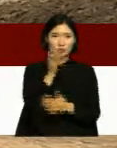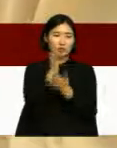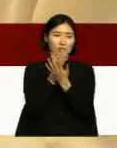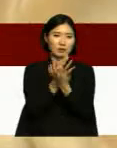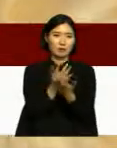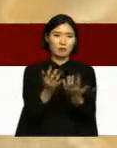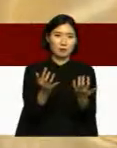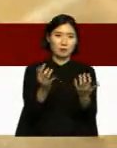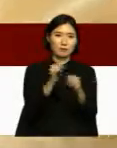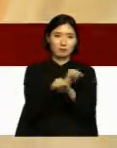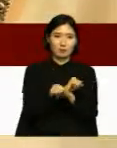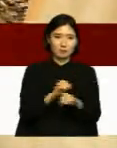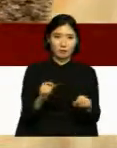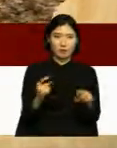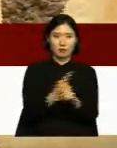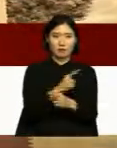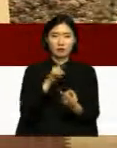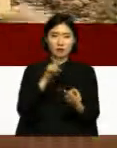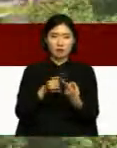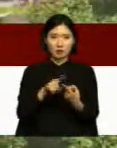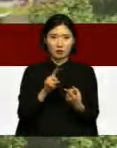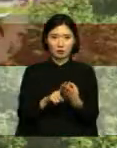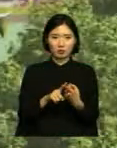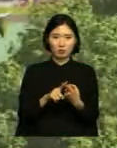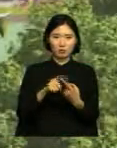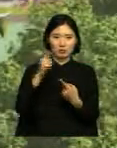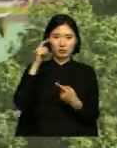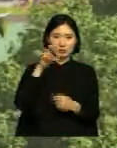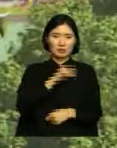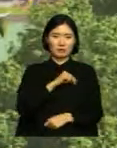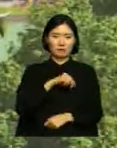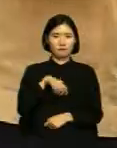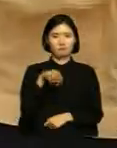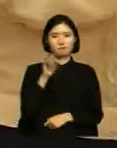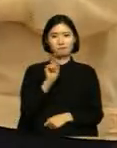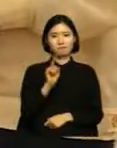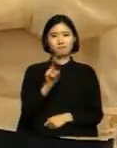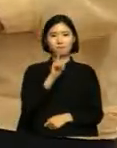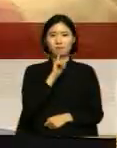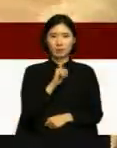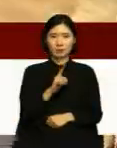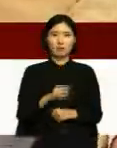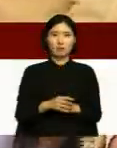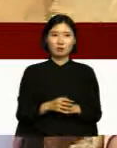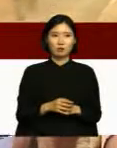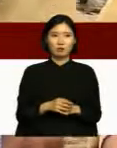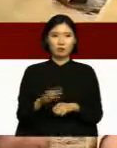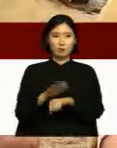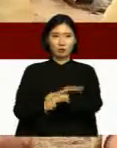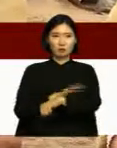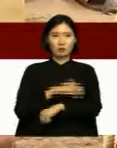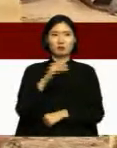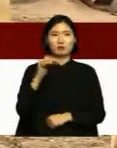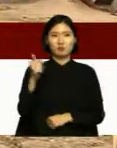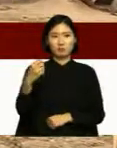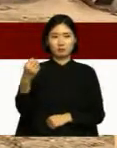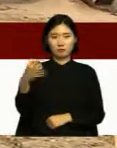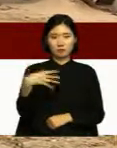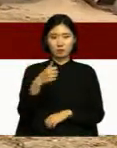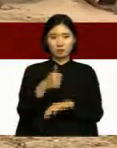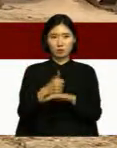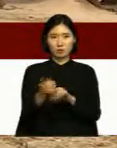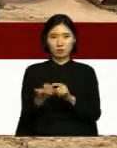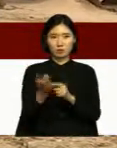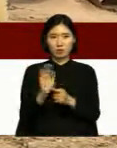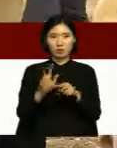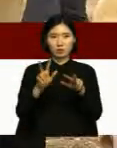것을 두고 주목구구식이라며 의원들의 지적이 잇따랐습니다. 지금은 시공 기간 결론을 다 내놓고 이제